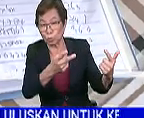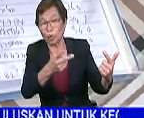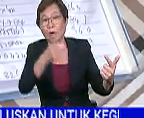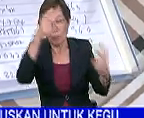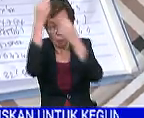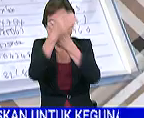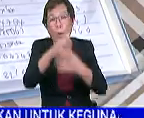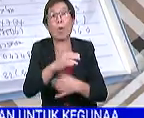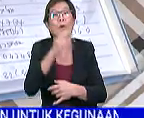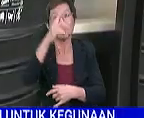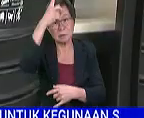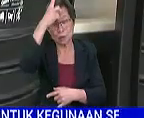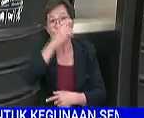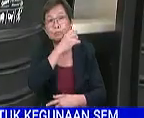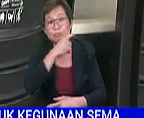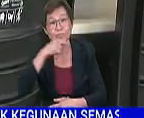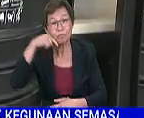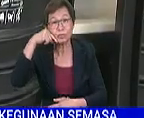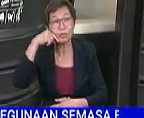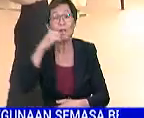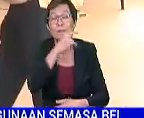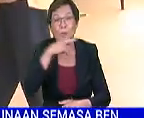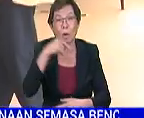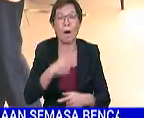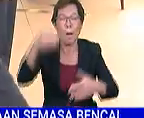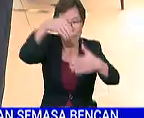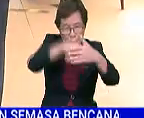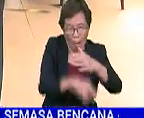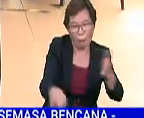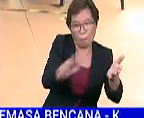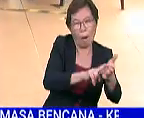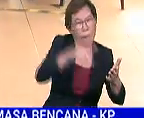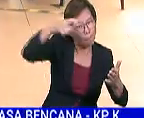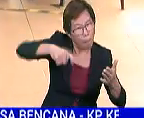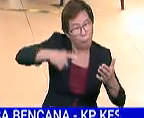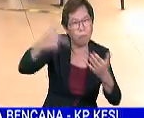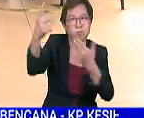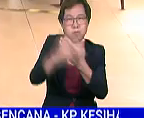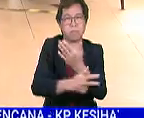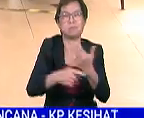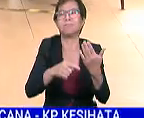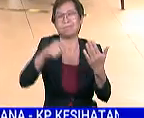Selasa lalu bagaimanapun pendaftaran masuk diwajibkan Melalui aplikasi My Sejahtera